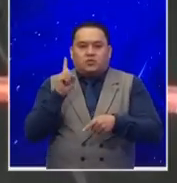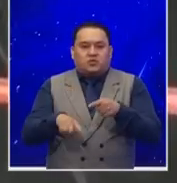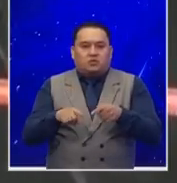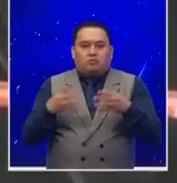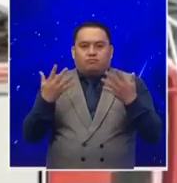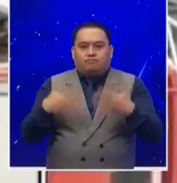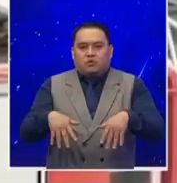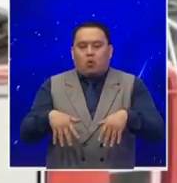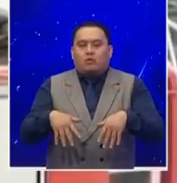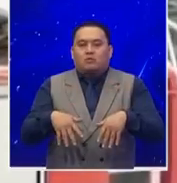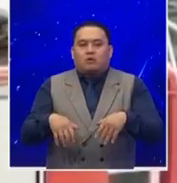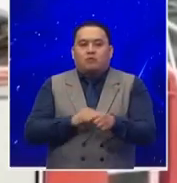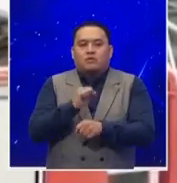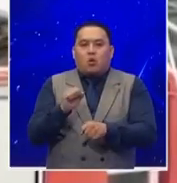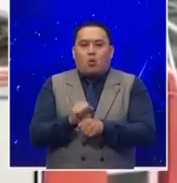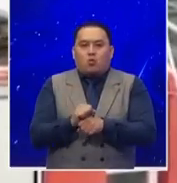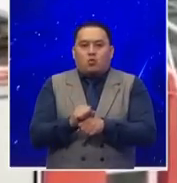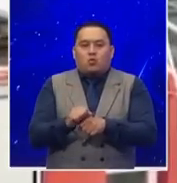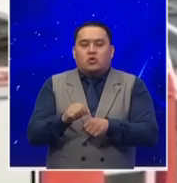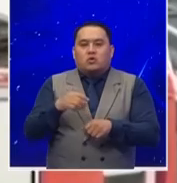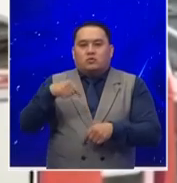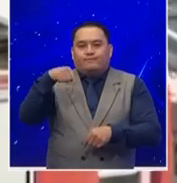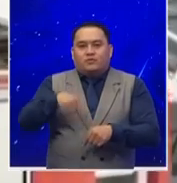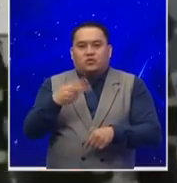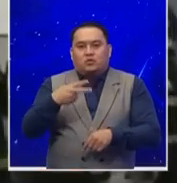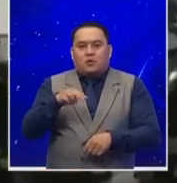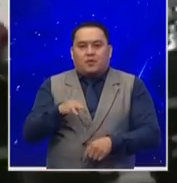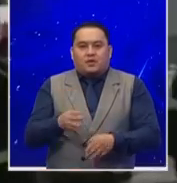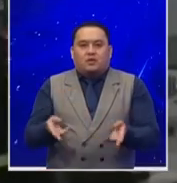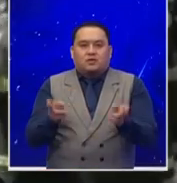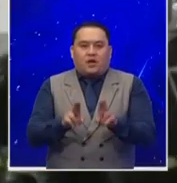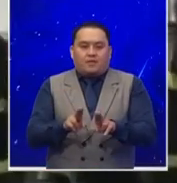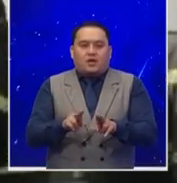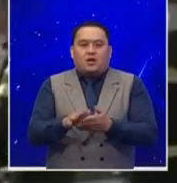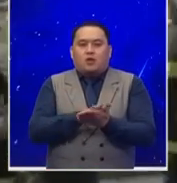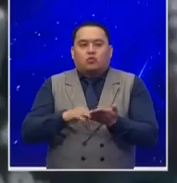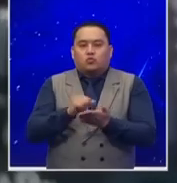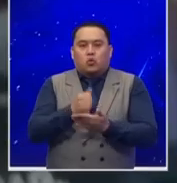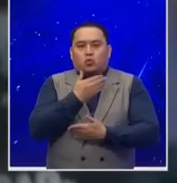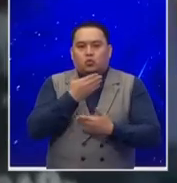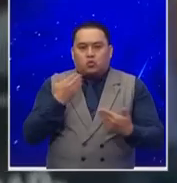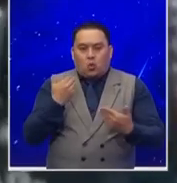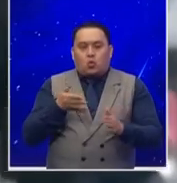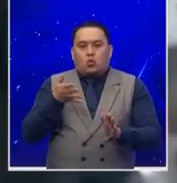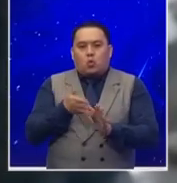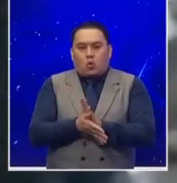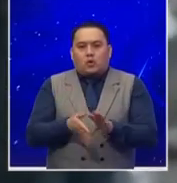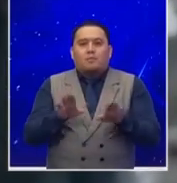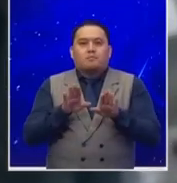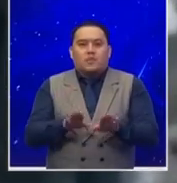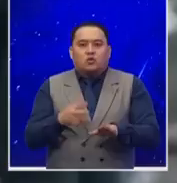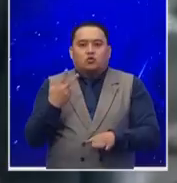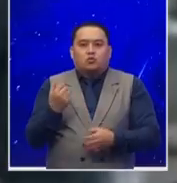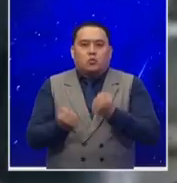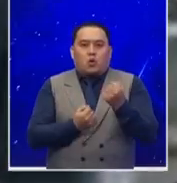олар. Кесірінен автотұрақ орнында тереңдігі 20 метр шұңқыр ғана қалған. Зардап шеккендер жоқ дегенмен де опырылған орынға үш